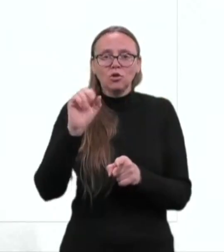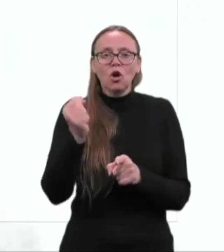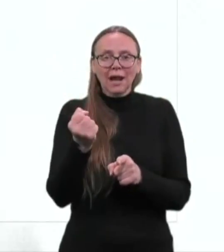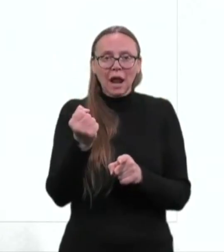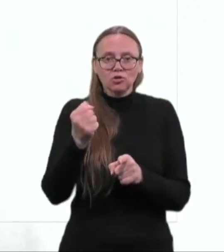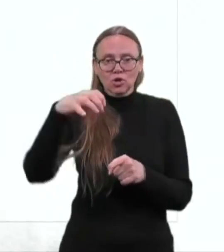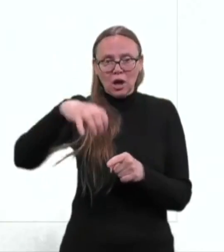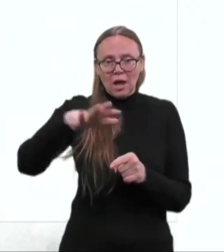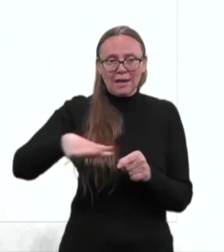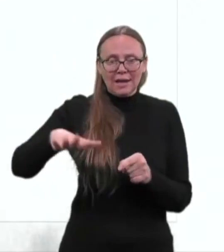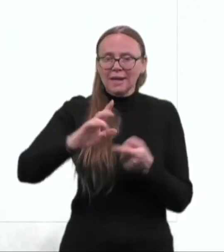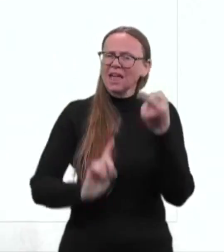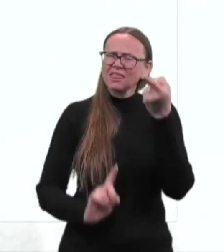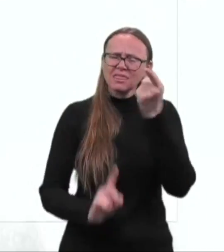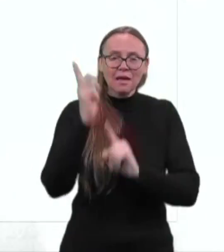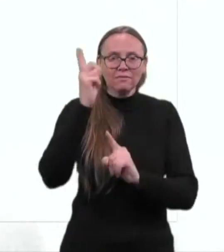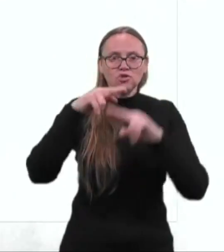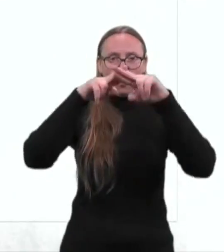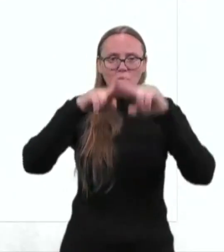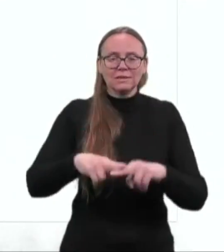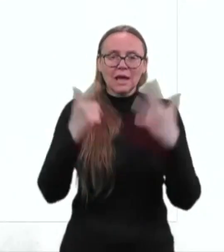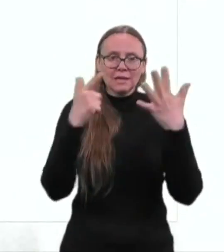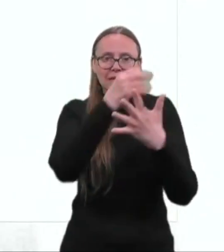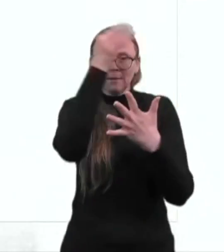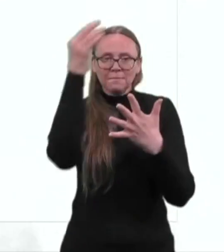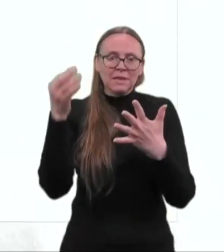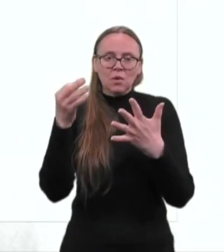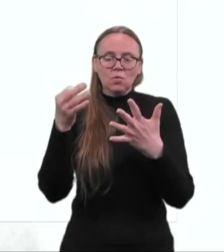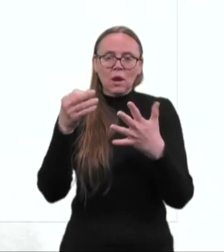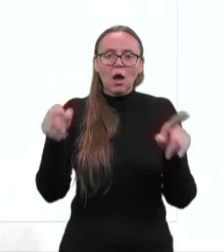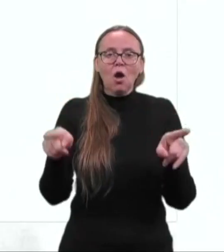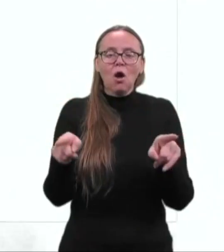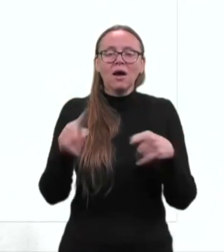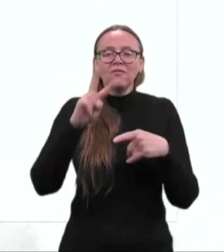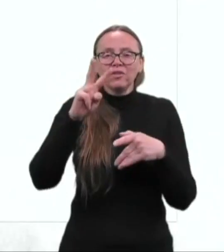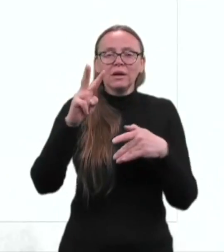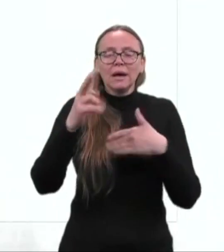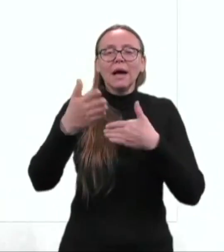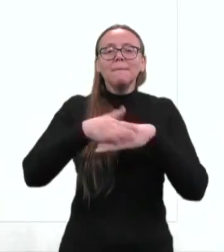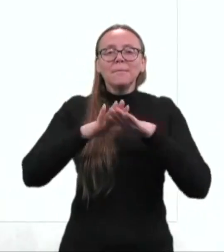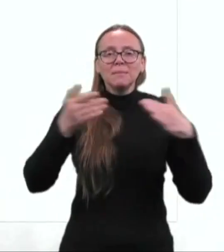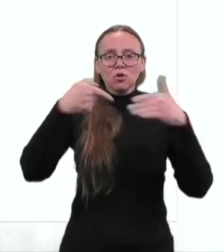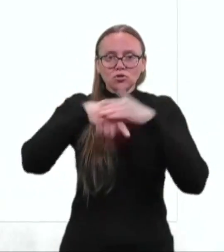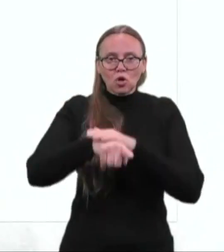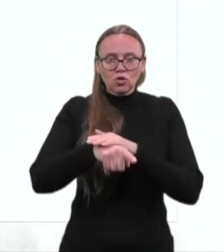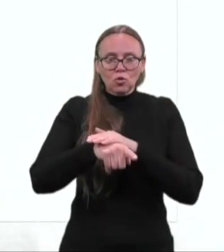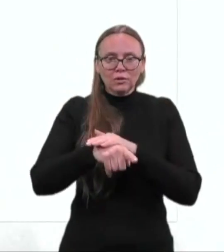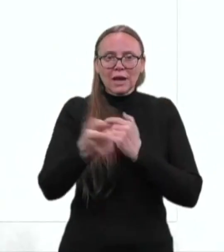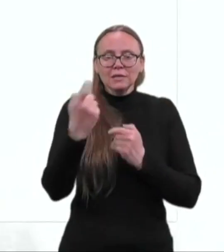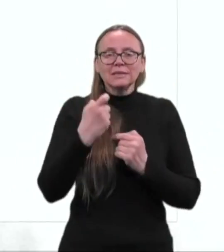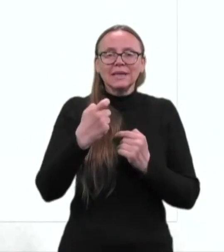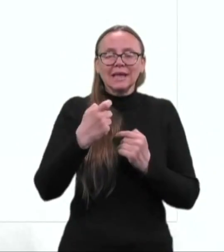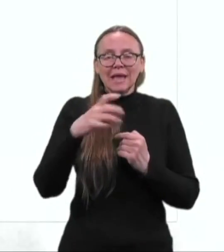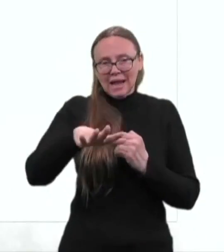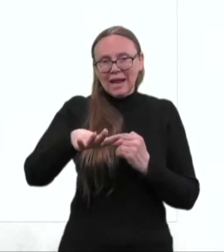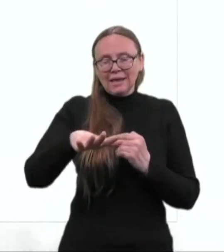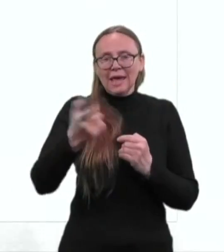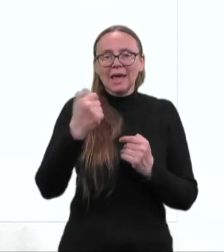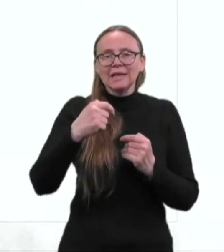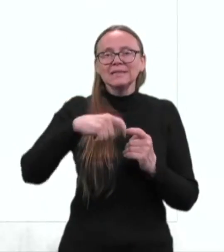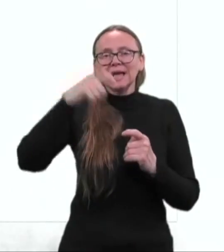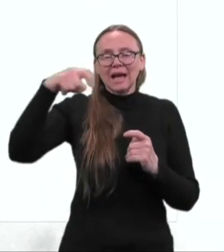regija. Najvišja pa ostaja 7-dnevna incidenca v Primorsko-notranjski regiji. Iz grafa je razvidno, da